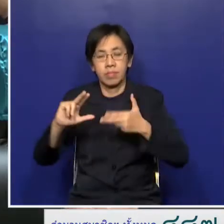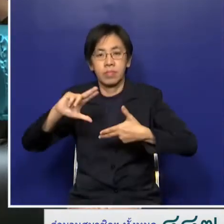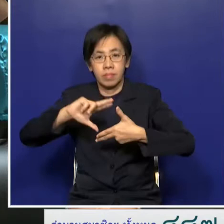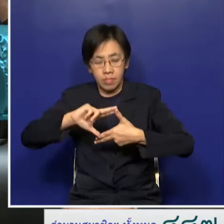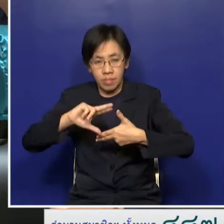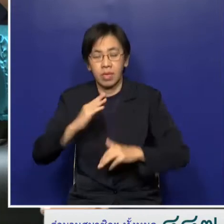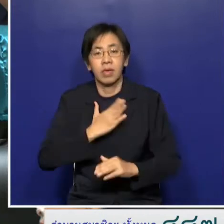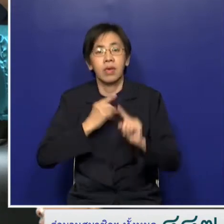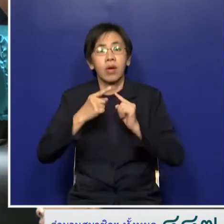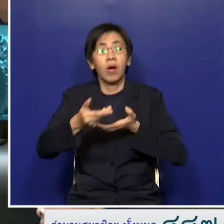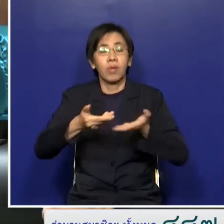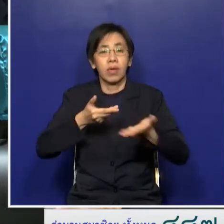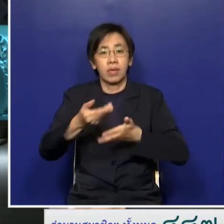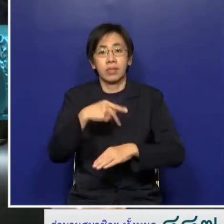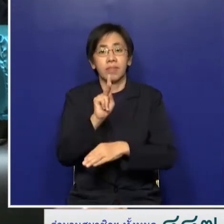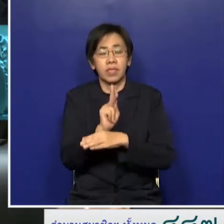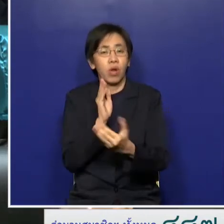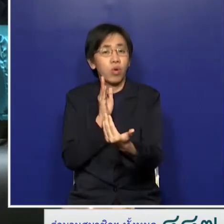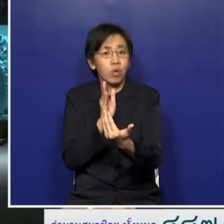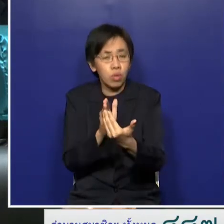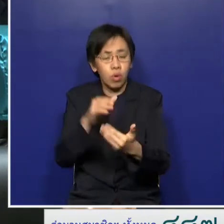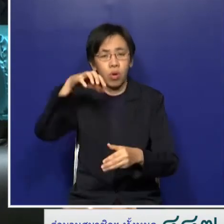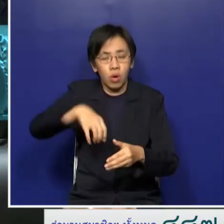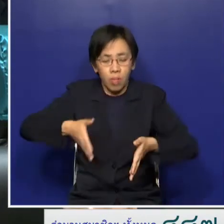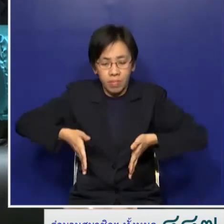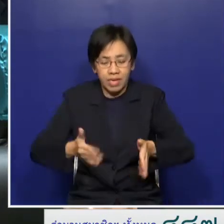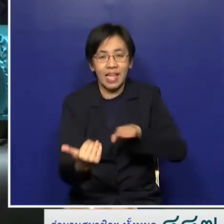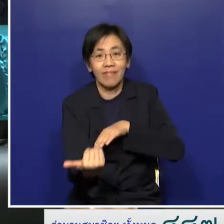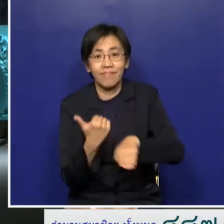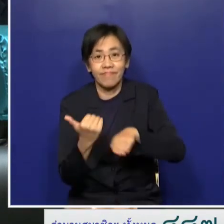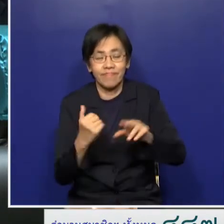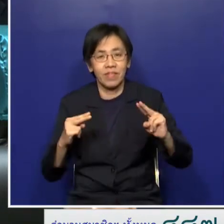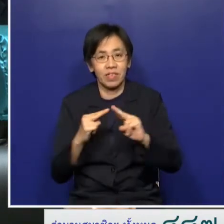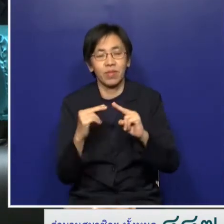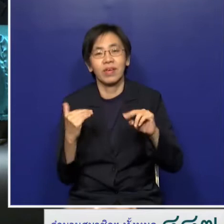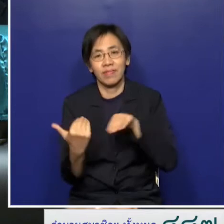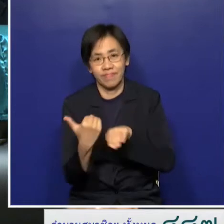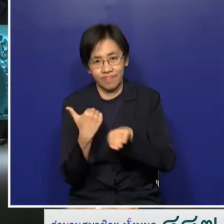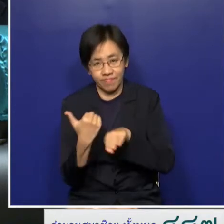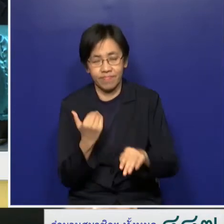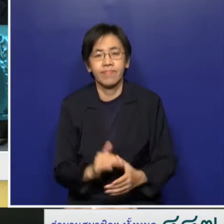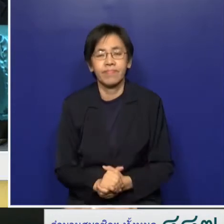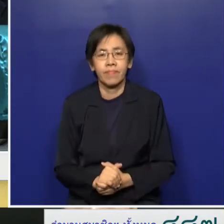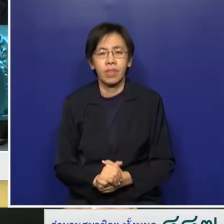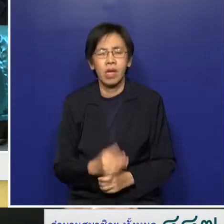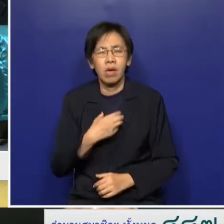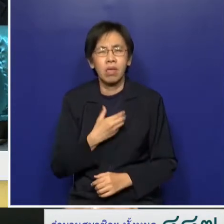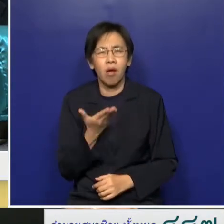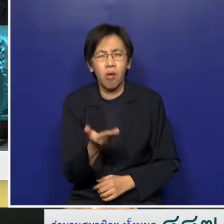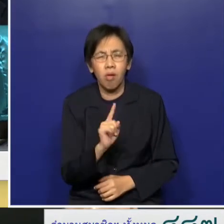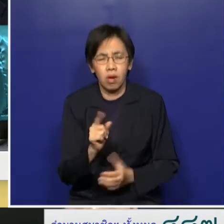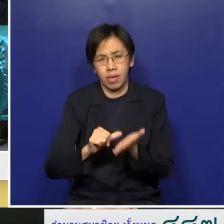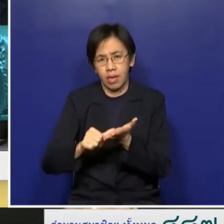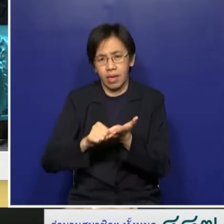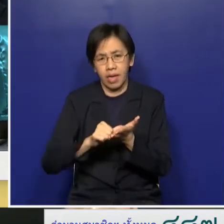ผมขอหารือผ่านท่านประธานไปยังกรมทางหลวงชนบทกระทรวงคมนาคมขอให้แก้ไขปรับปรุง